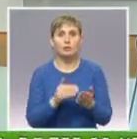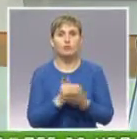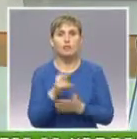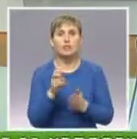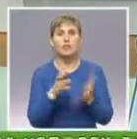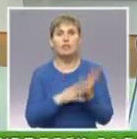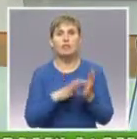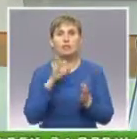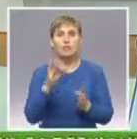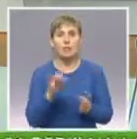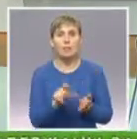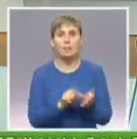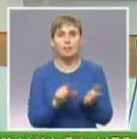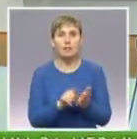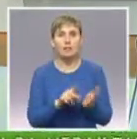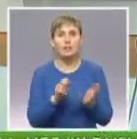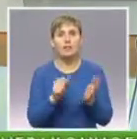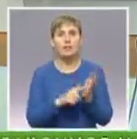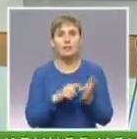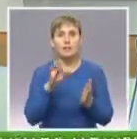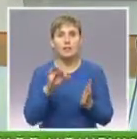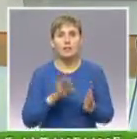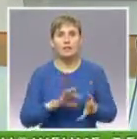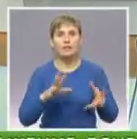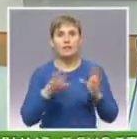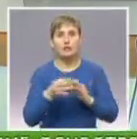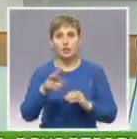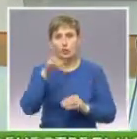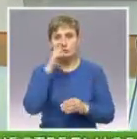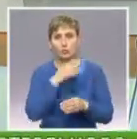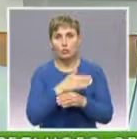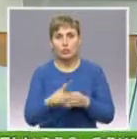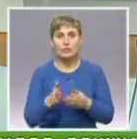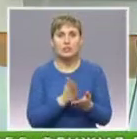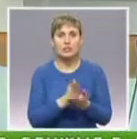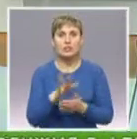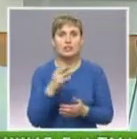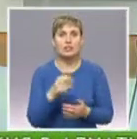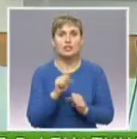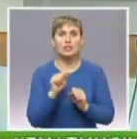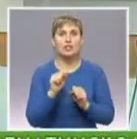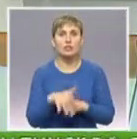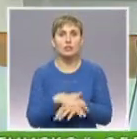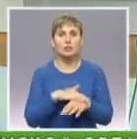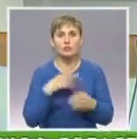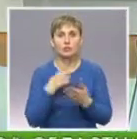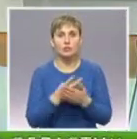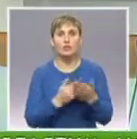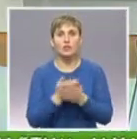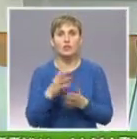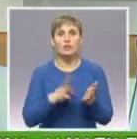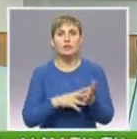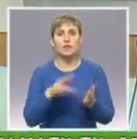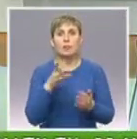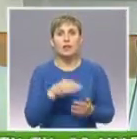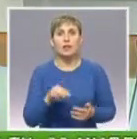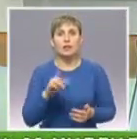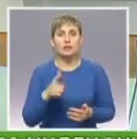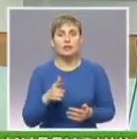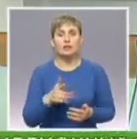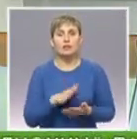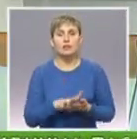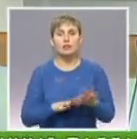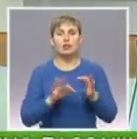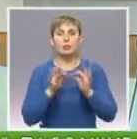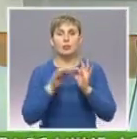на 9%, а пособия на 7%. В целом, из городского бюджета на сферу социальной защиты населения предусмотрено свыше 9 миллиардов тенге.